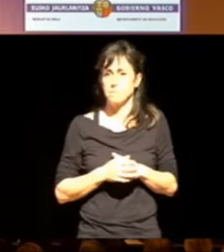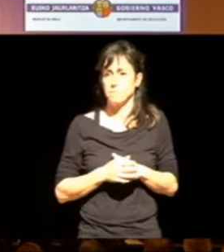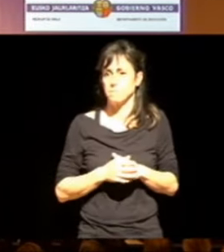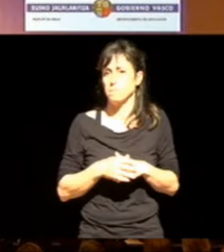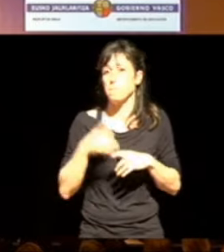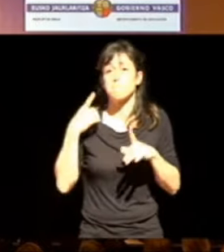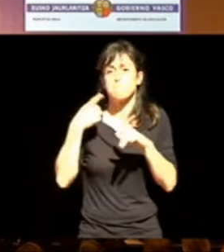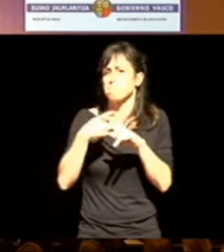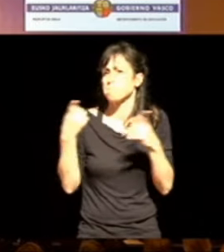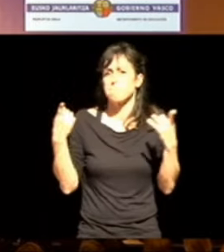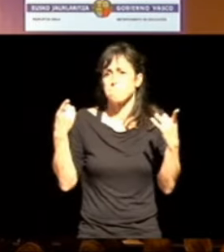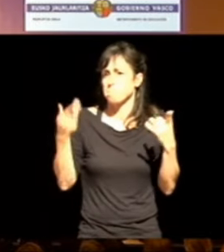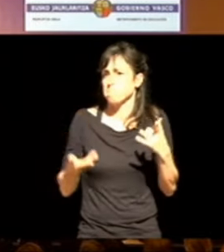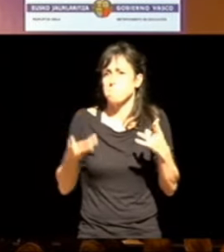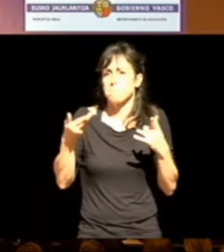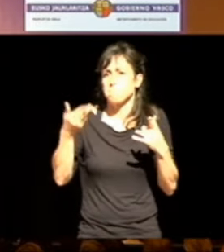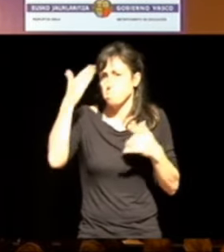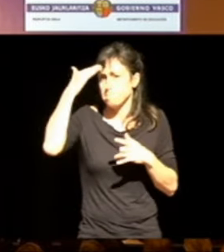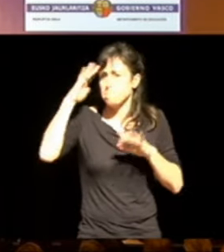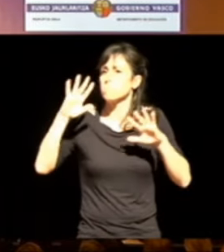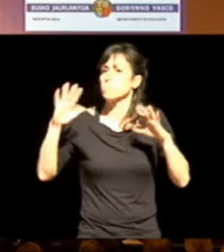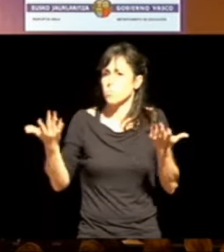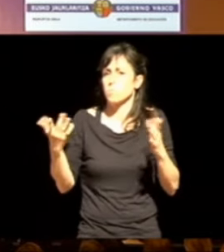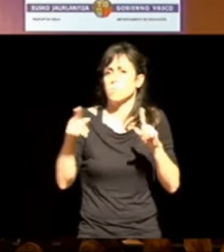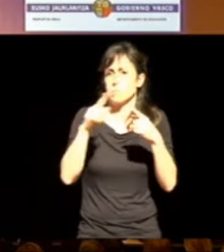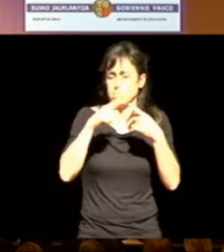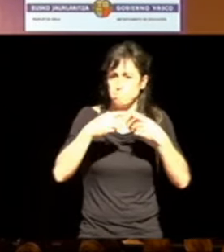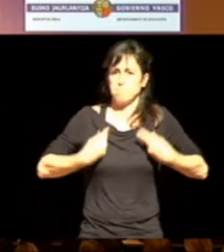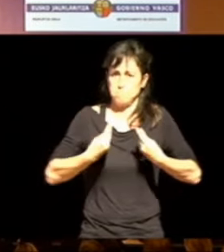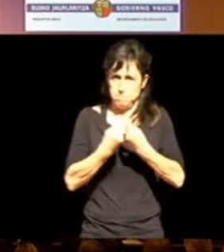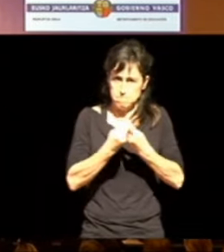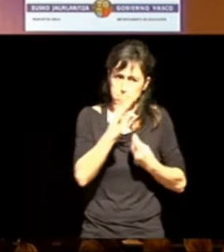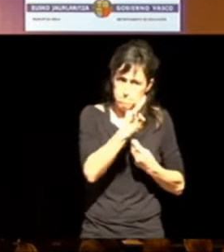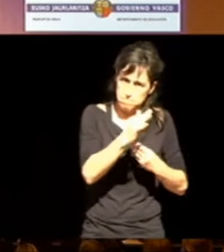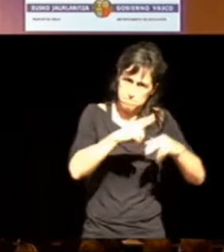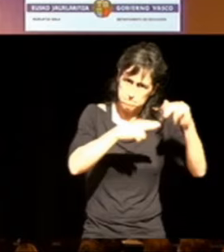Helburu nagusiak jakina dira eta esan egin dira, ez? Bizikidetza positiboa